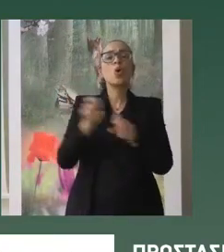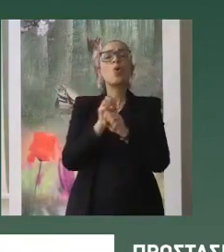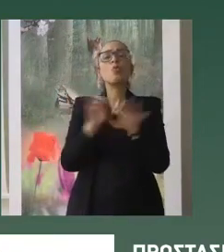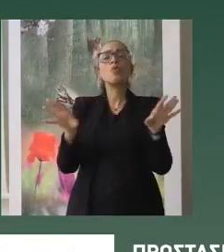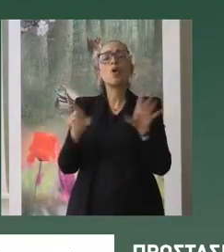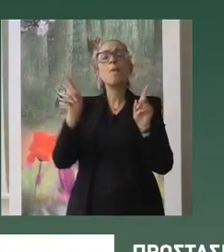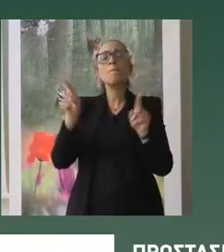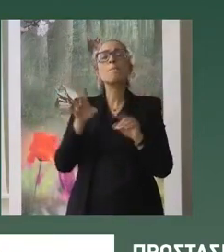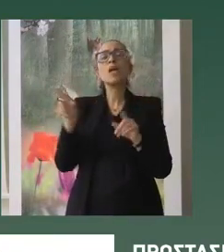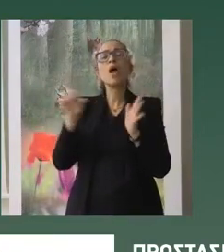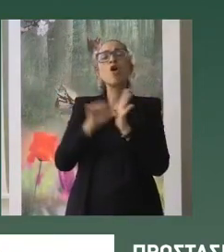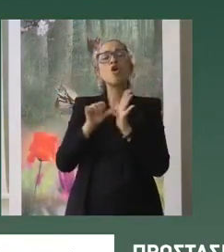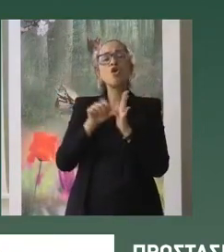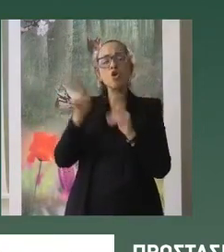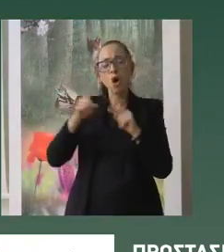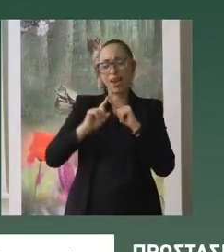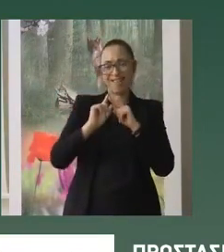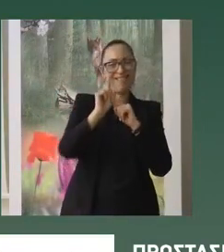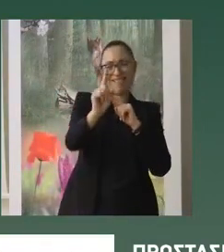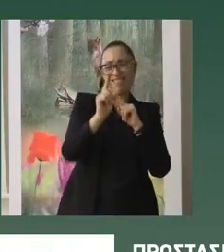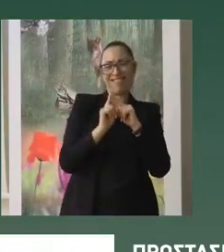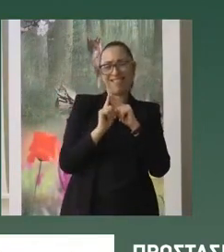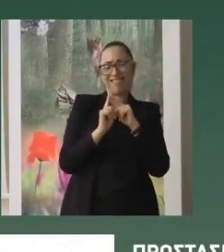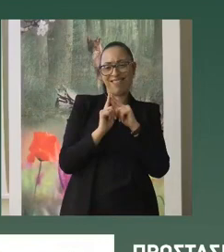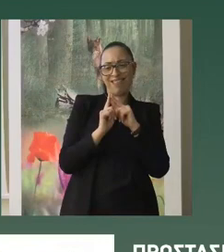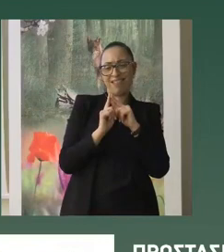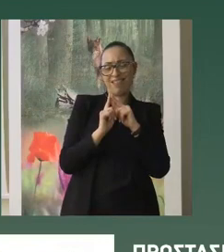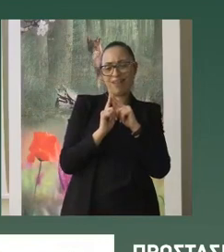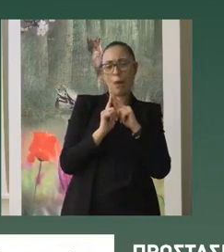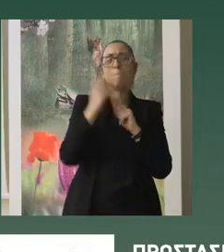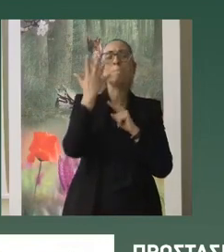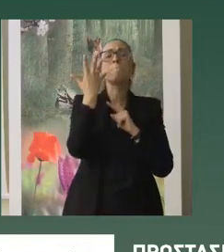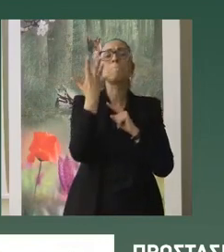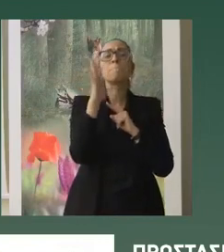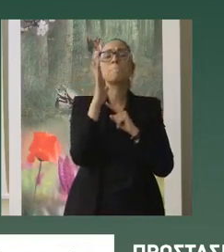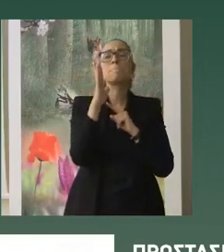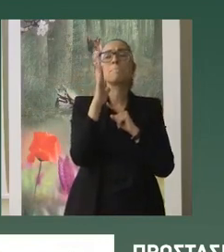σε μια αραβική χώρα, η πόλη Γραμμή, που έχει μήκος